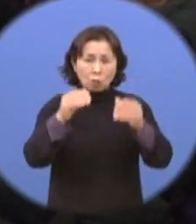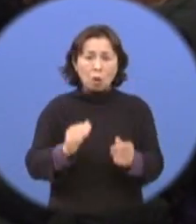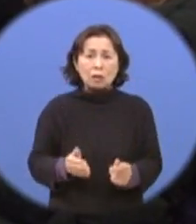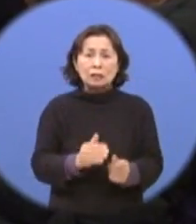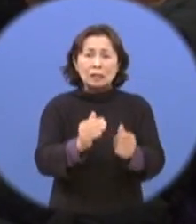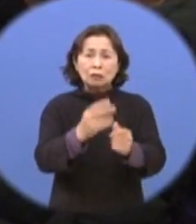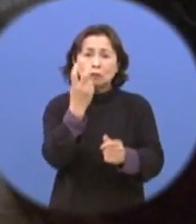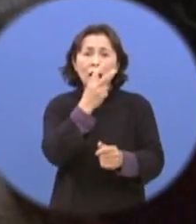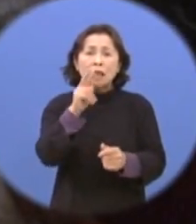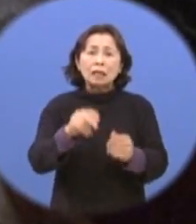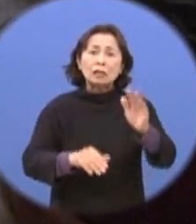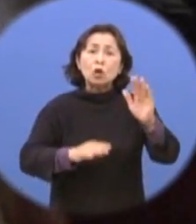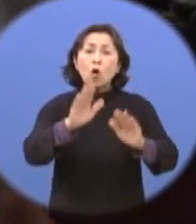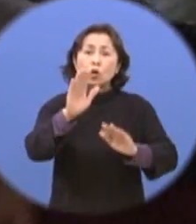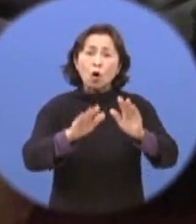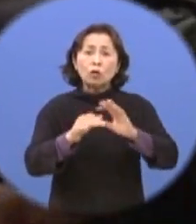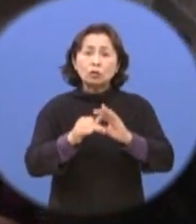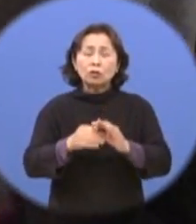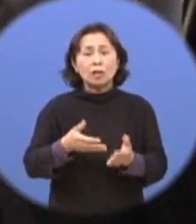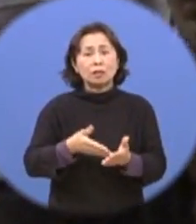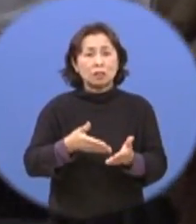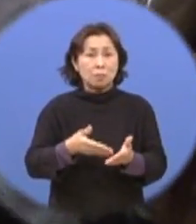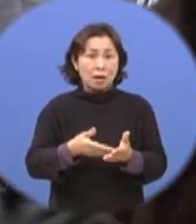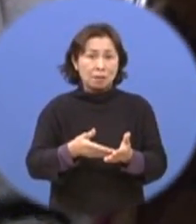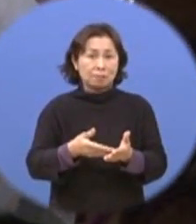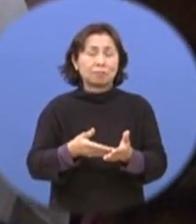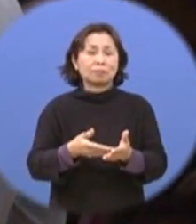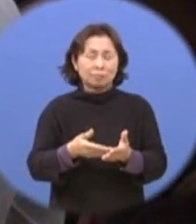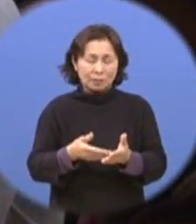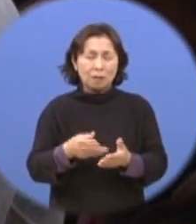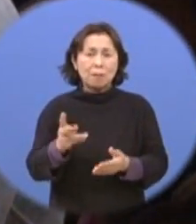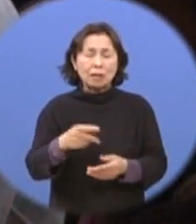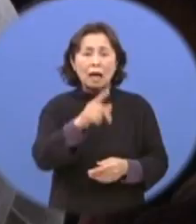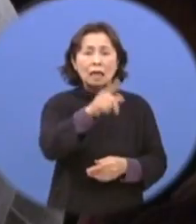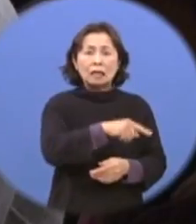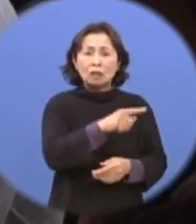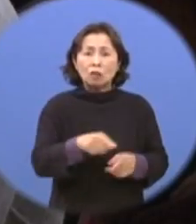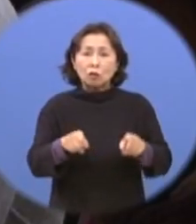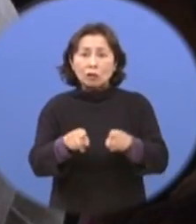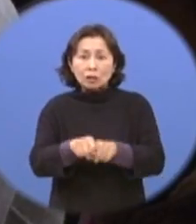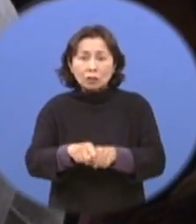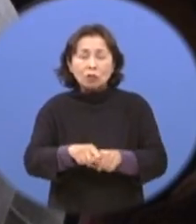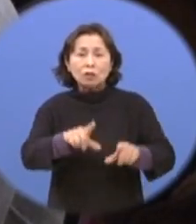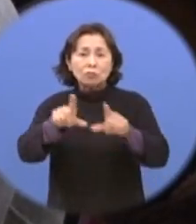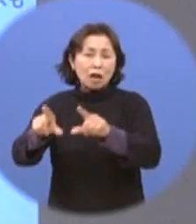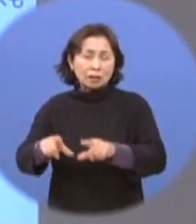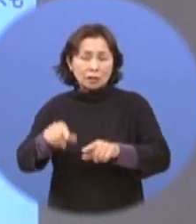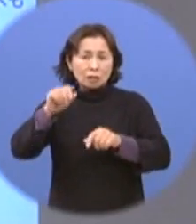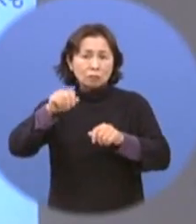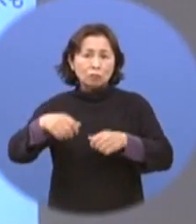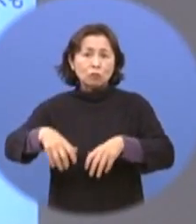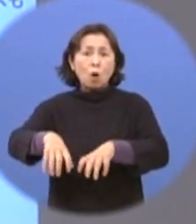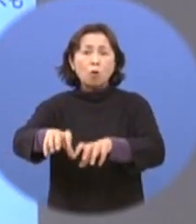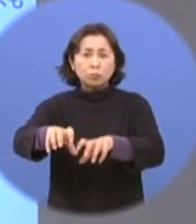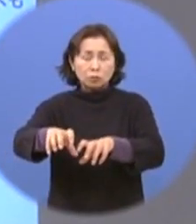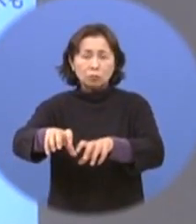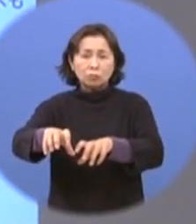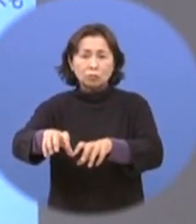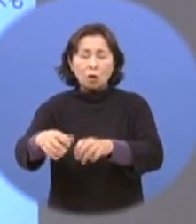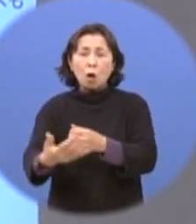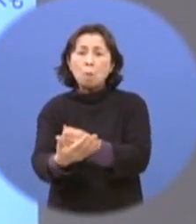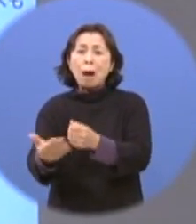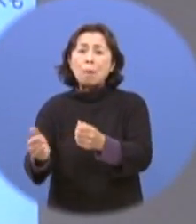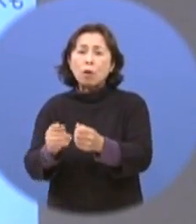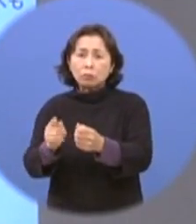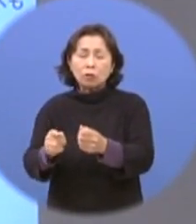たイェイまた山口さんは人とともに暮らしている動物を守るのは飼い主の責任であり